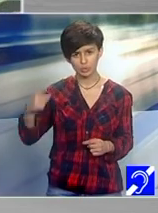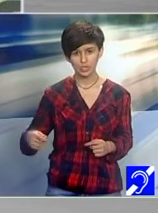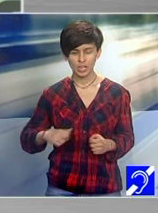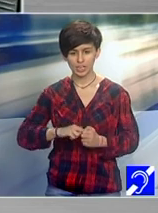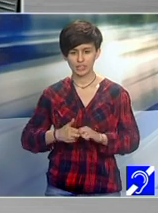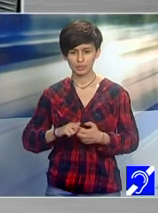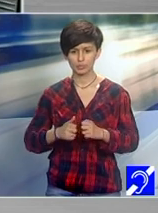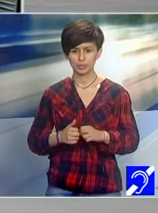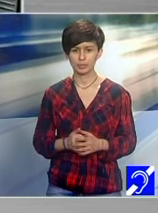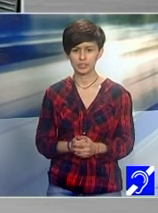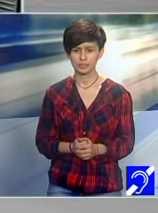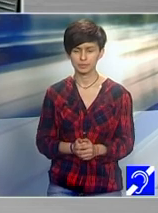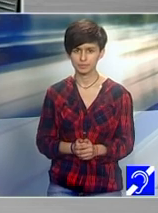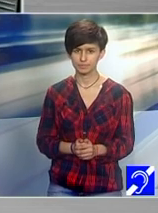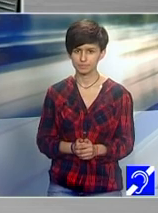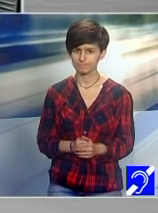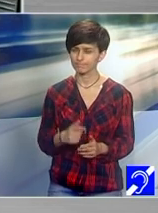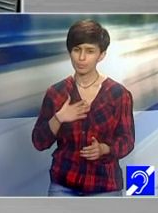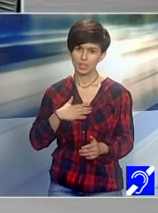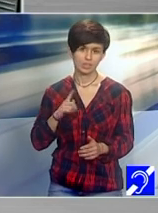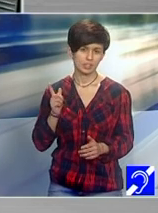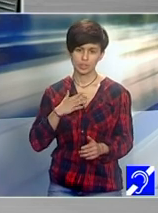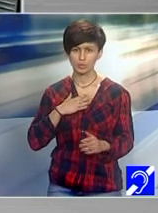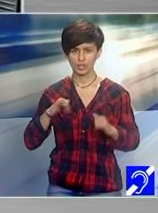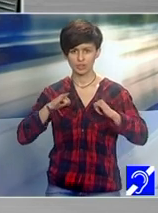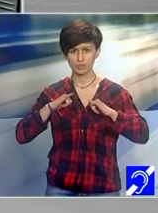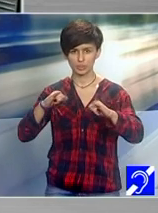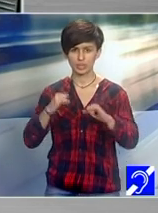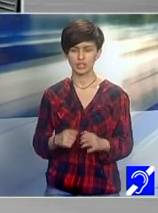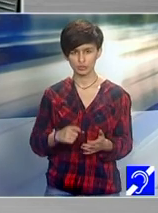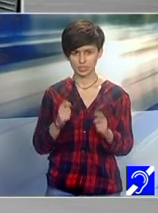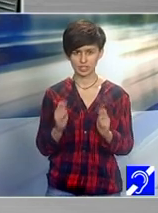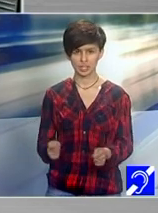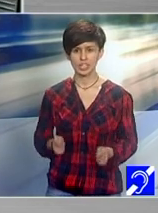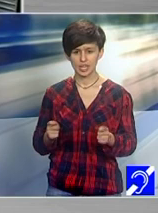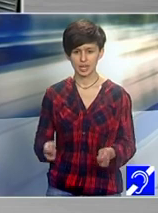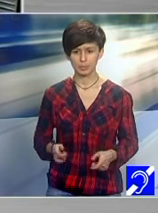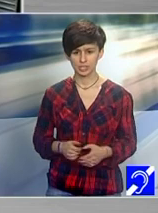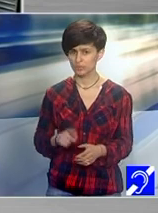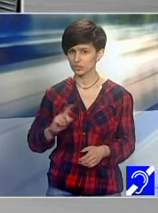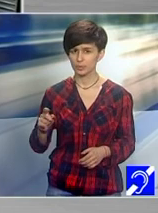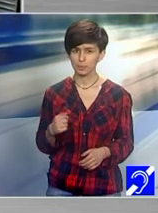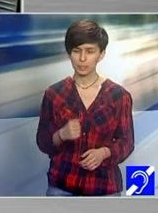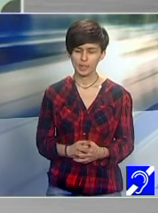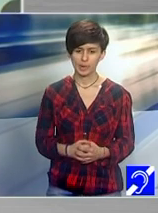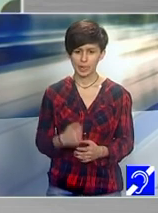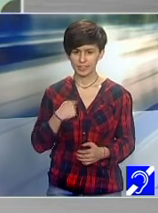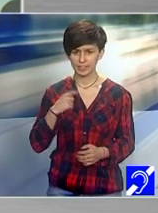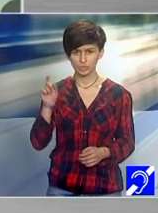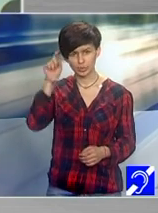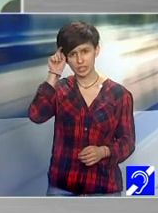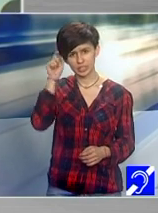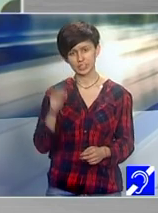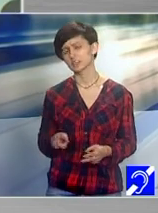Ați văzut infecțiile nosocomiale, dacă ați văzut raportul. Și nu mi se pare în regulă, că cumva am observat că